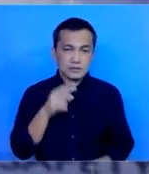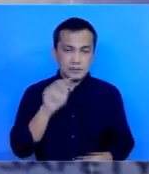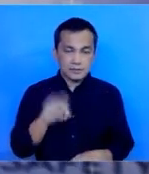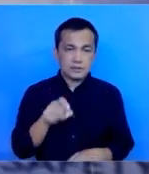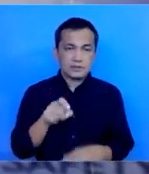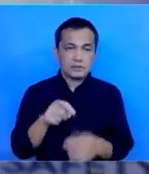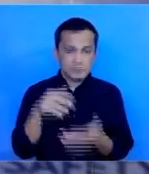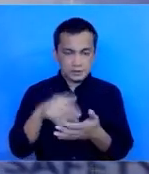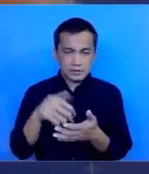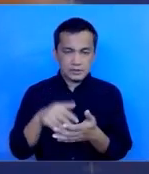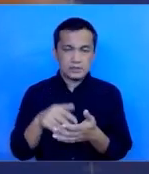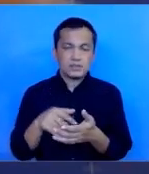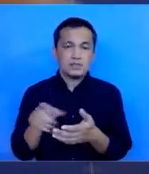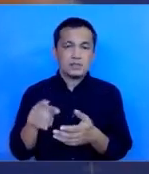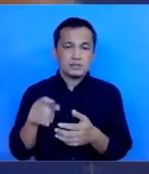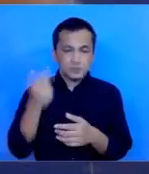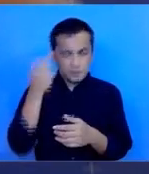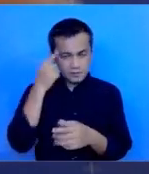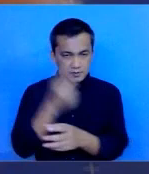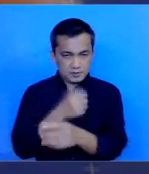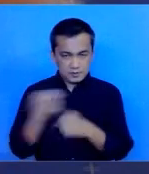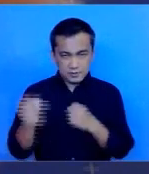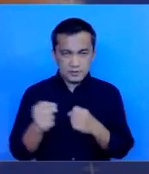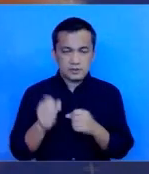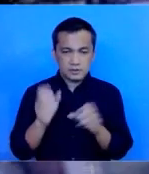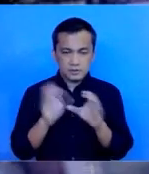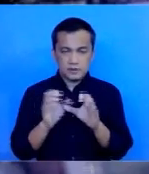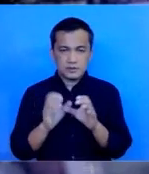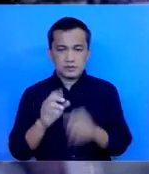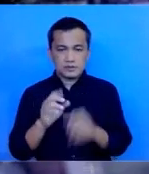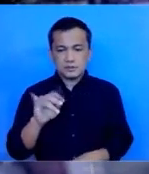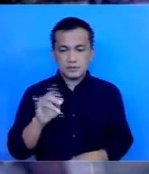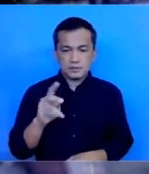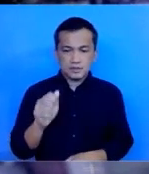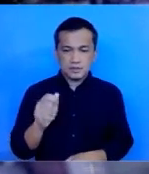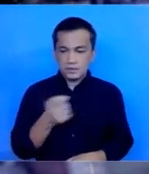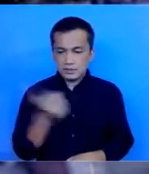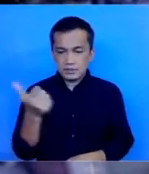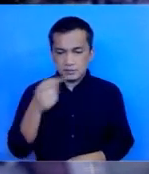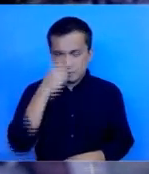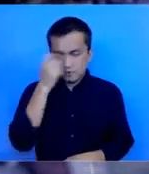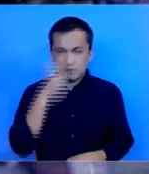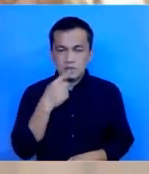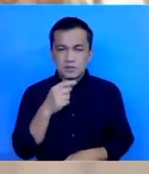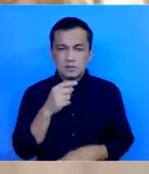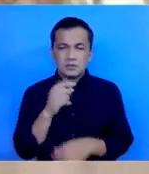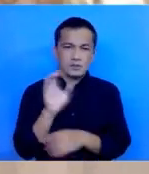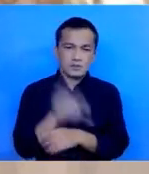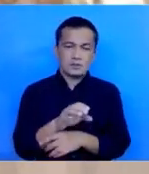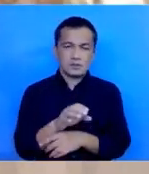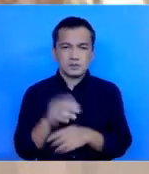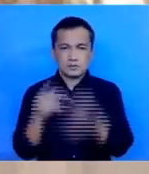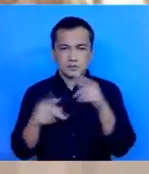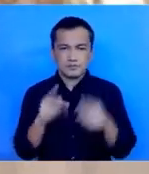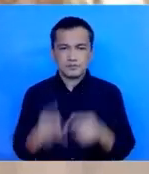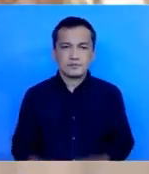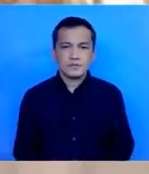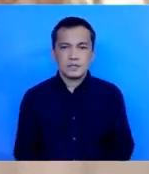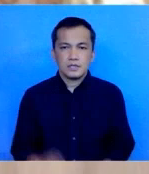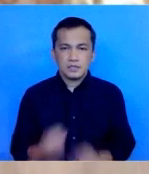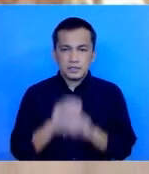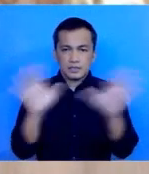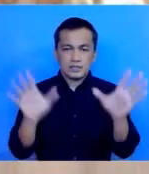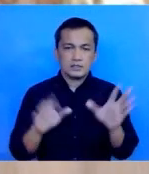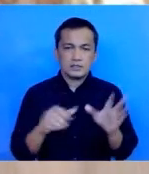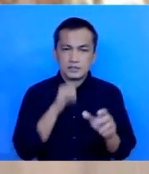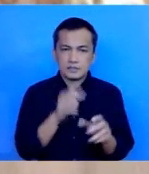ang Certificate of Product Registration ng Dengvax na inalis lang anya dahil sa public pressure. It's very clear na walang katotohanan